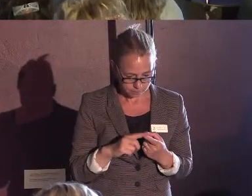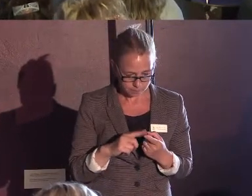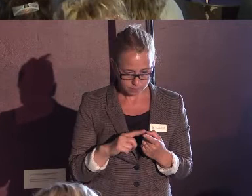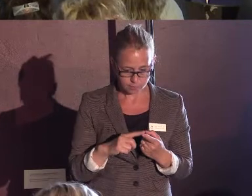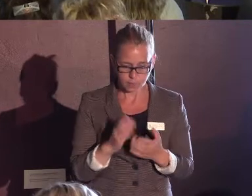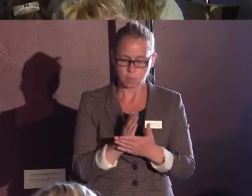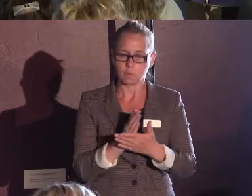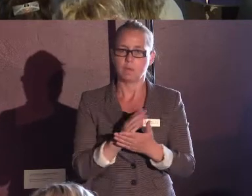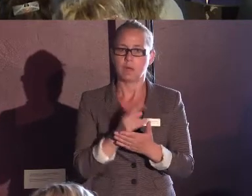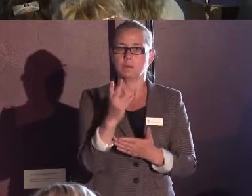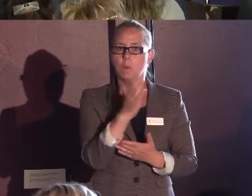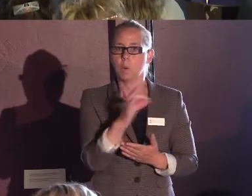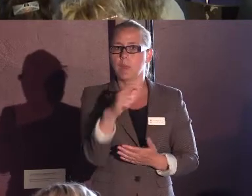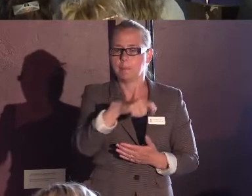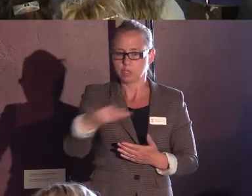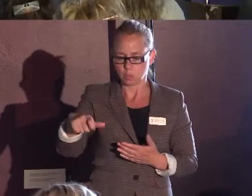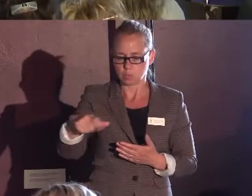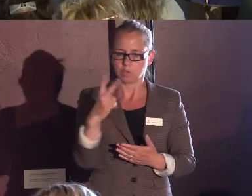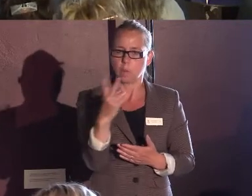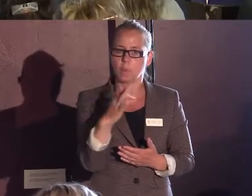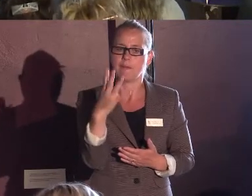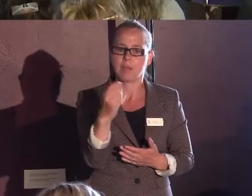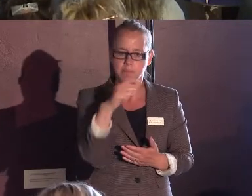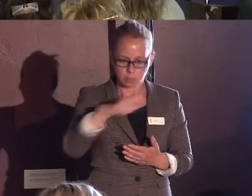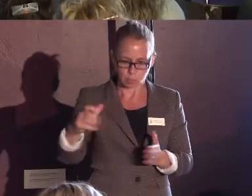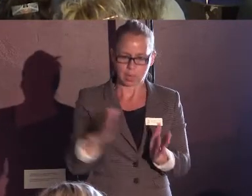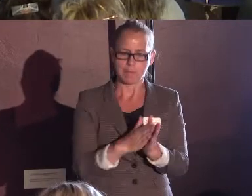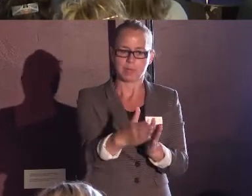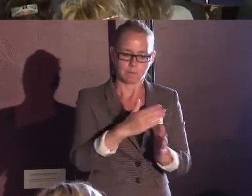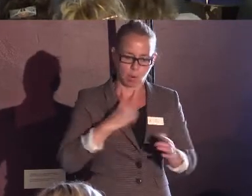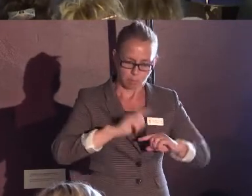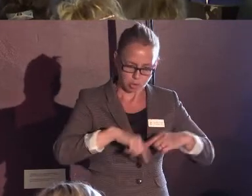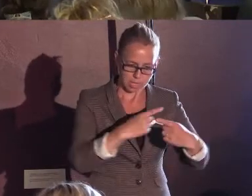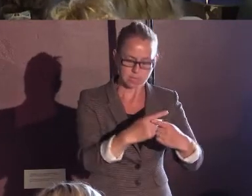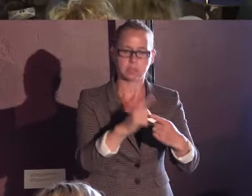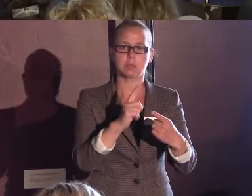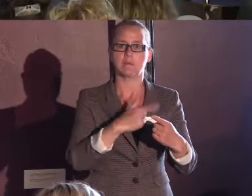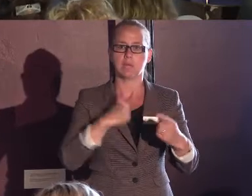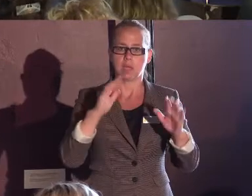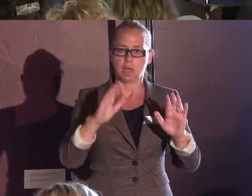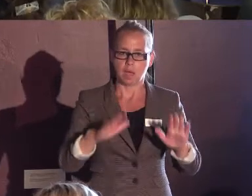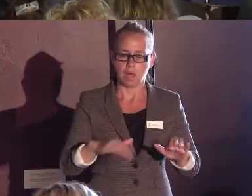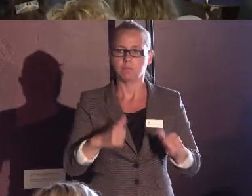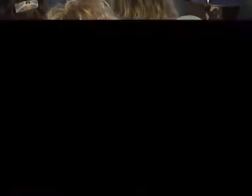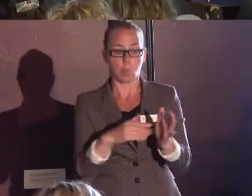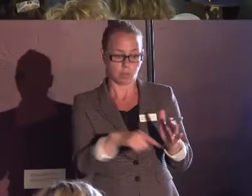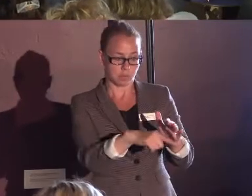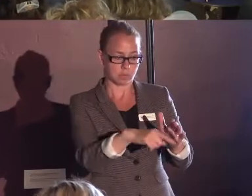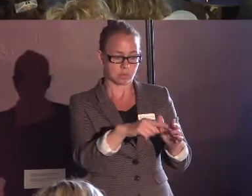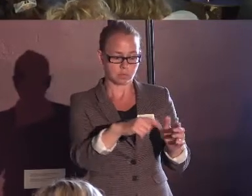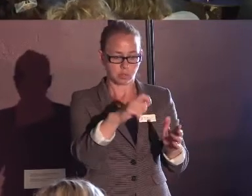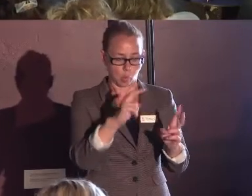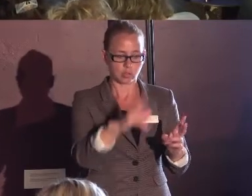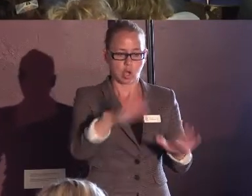haft ungefär 200 personer, 250 personer involverade i de här processerna. Vi har utifrån det här så har det